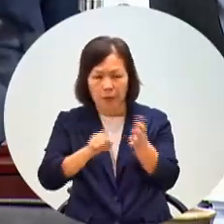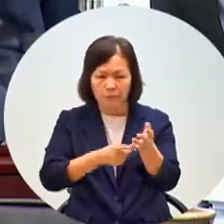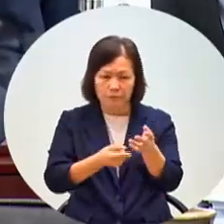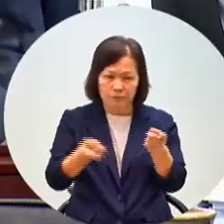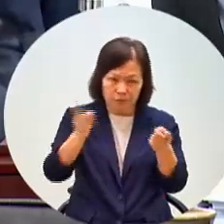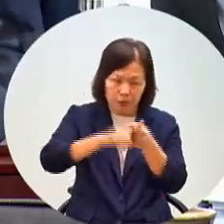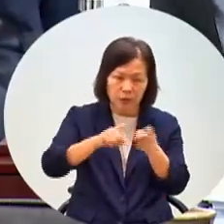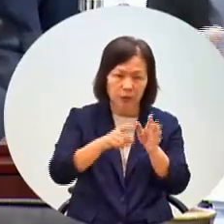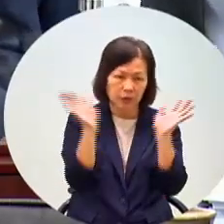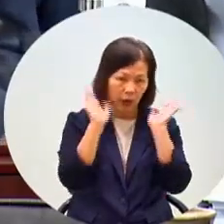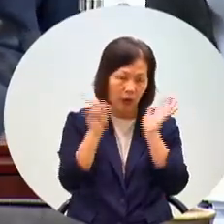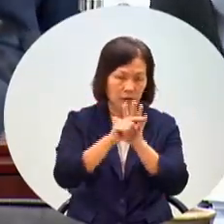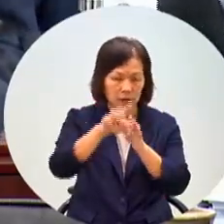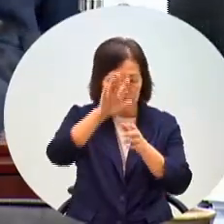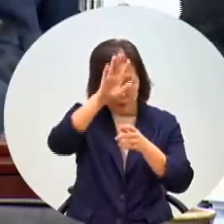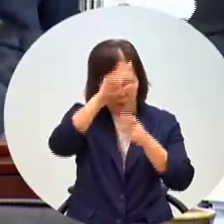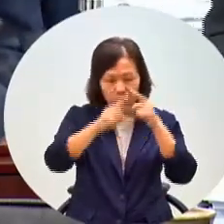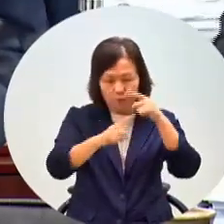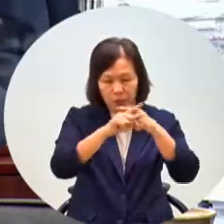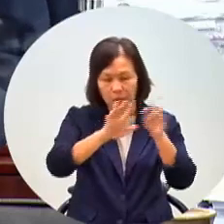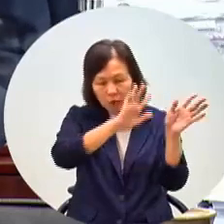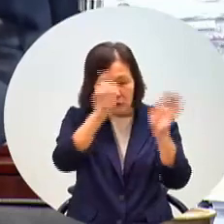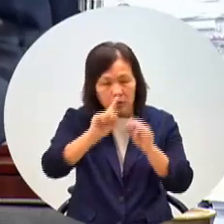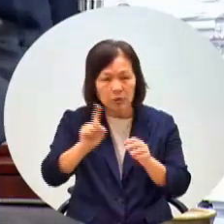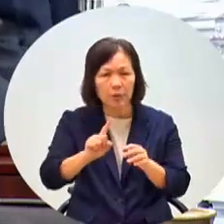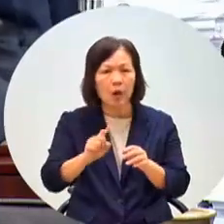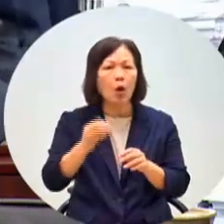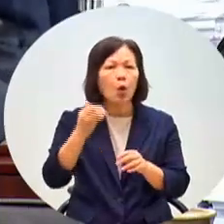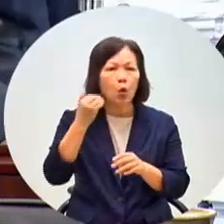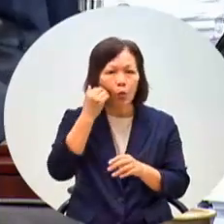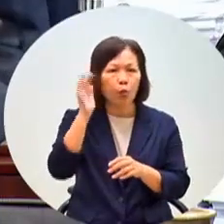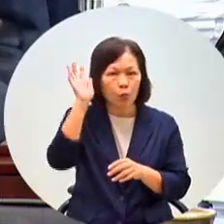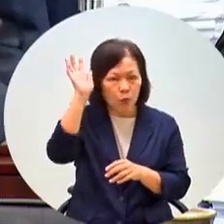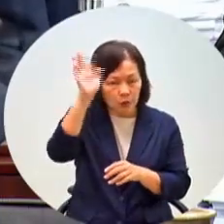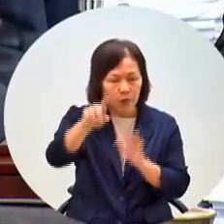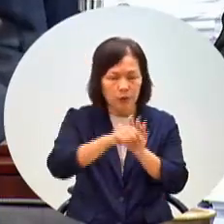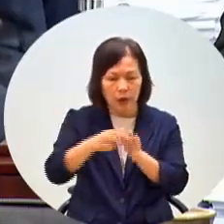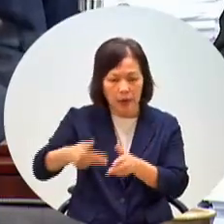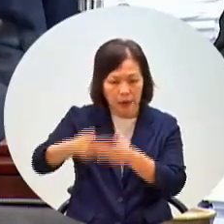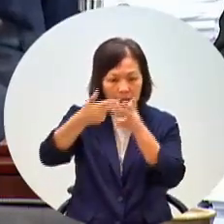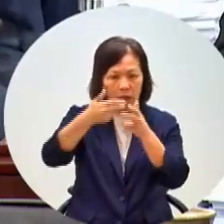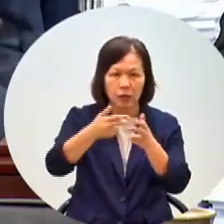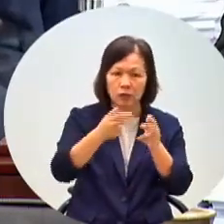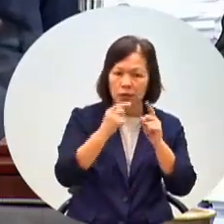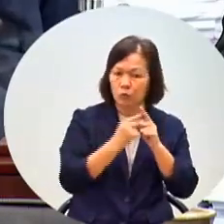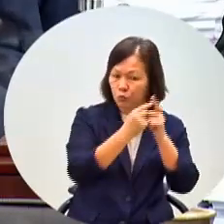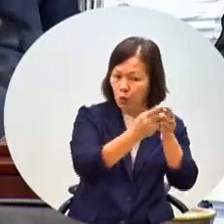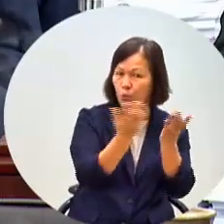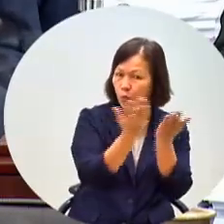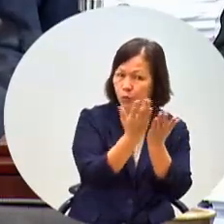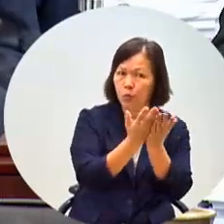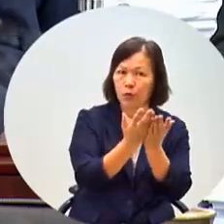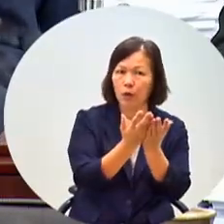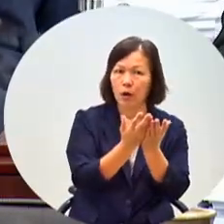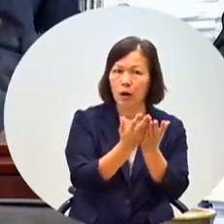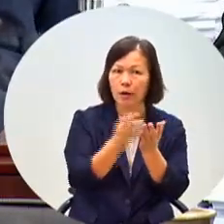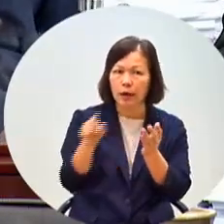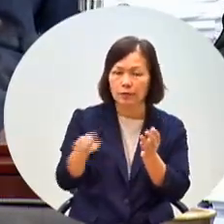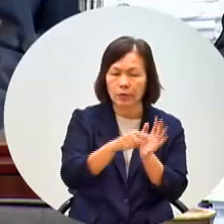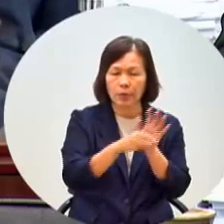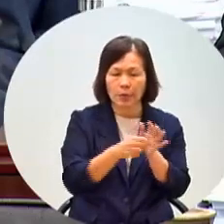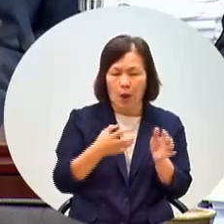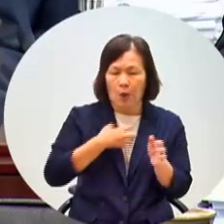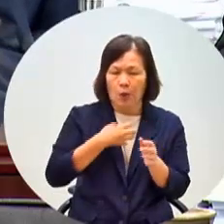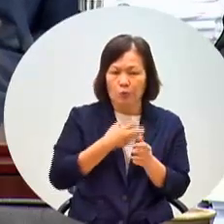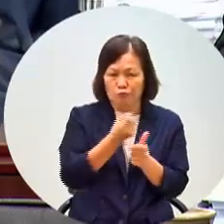小朋友的一个染疫的状况，再来决定说未来在线上线下上课怎么样来让我们的风险可以控